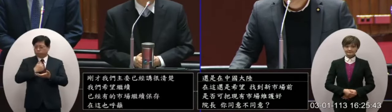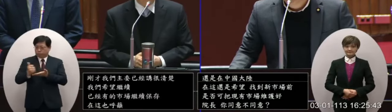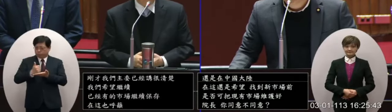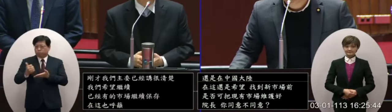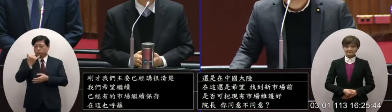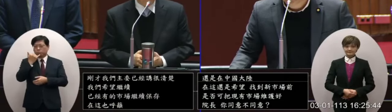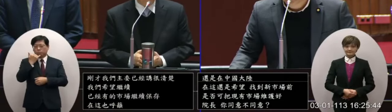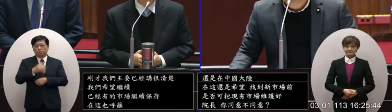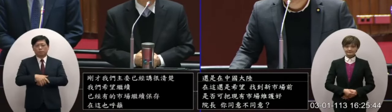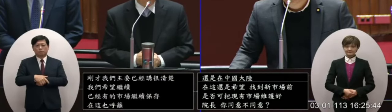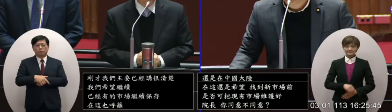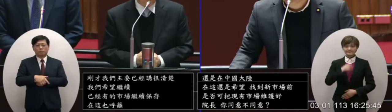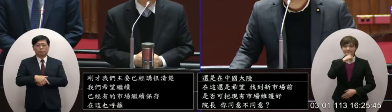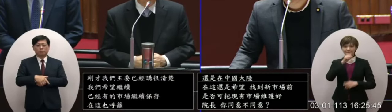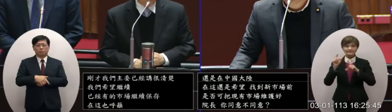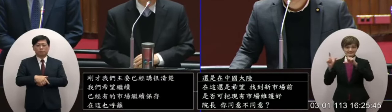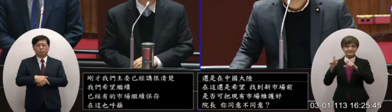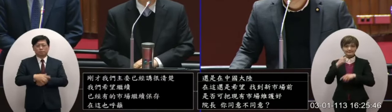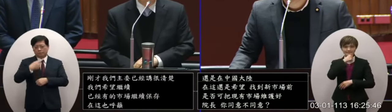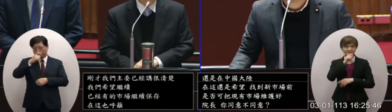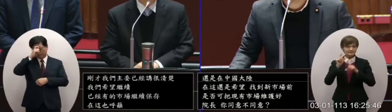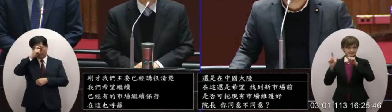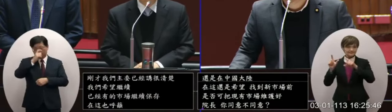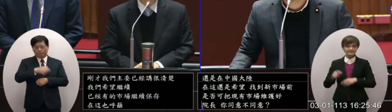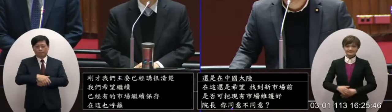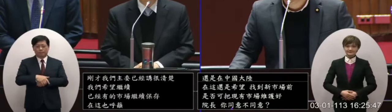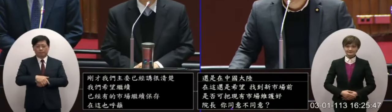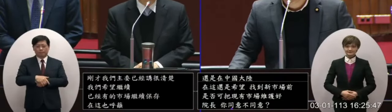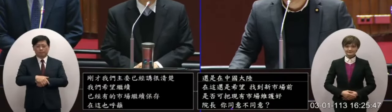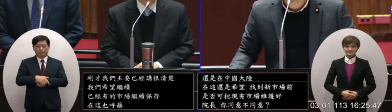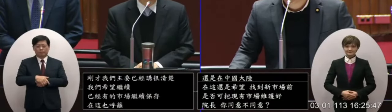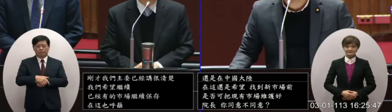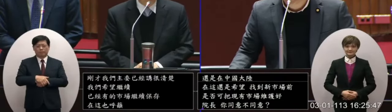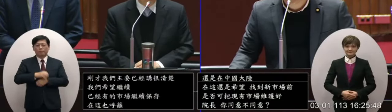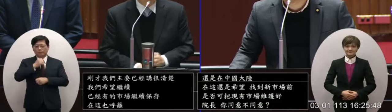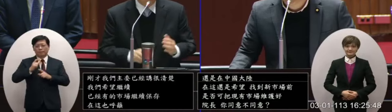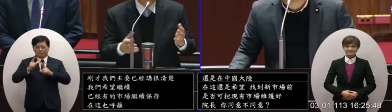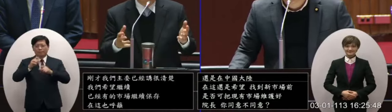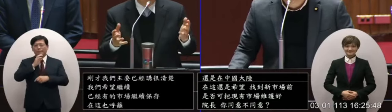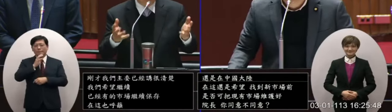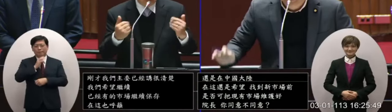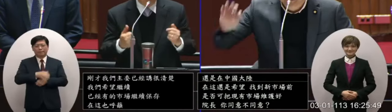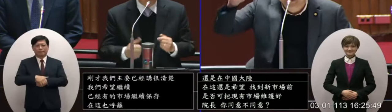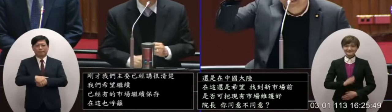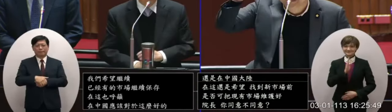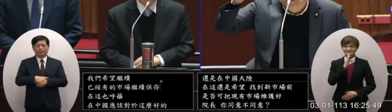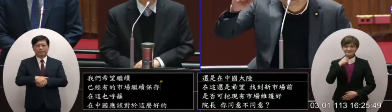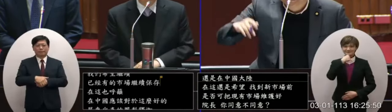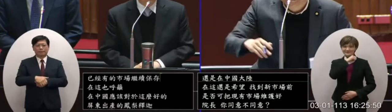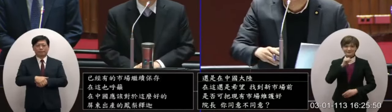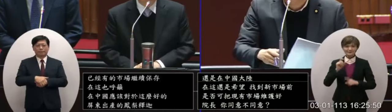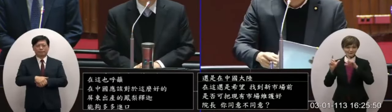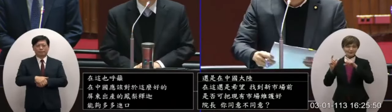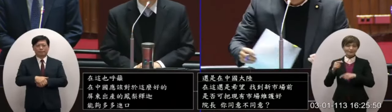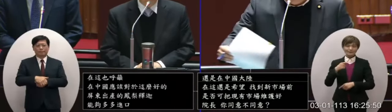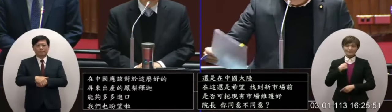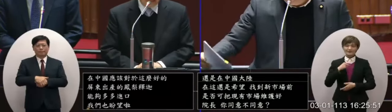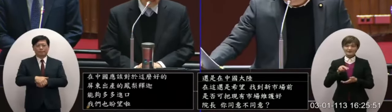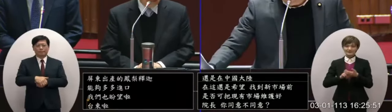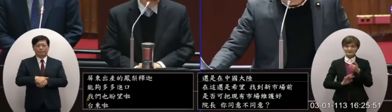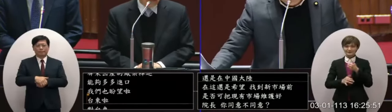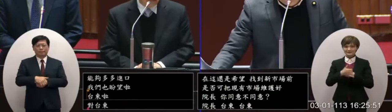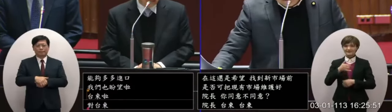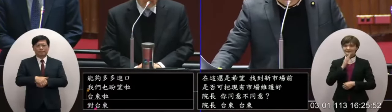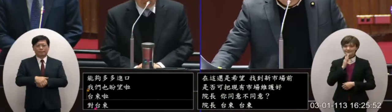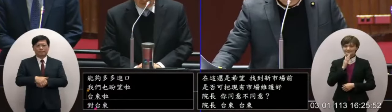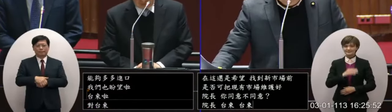口了哈。那 这个 我们有盼望哈。 台东 世家台东嘛， 我是台东的立委，谢谢。